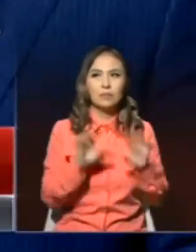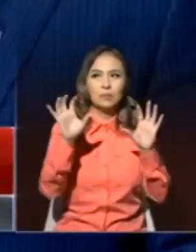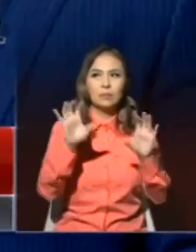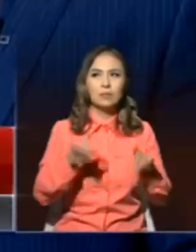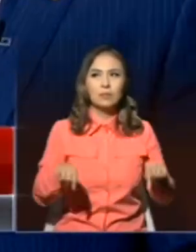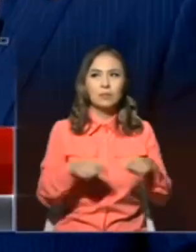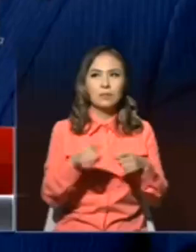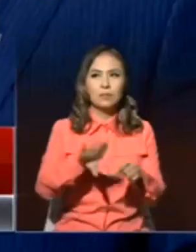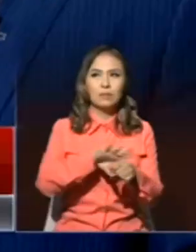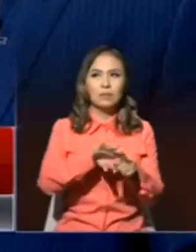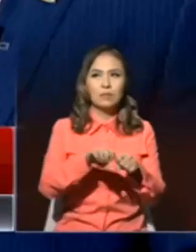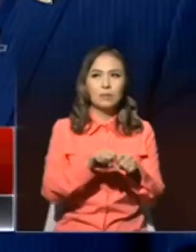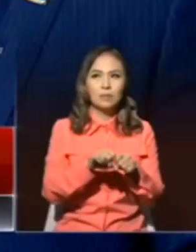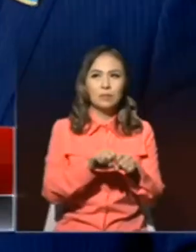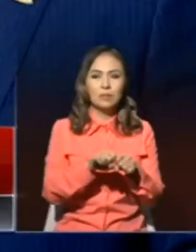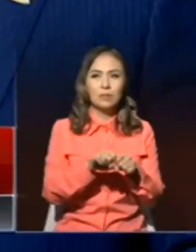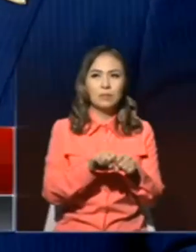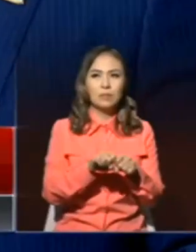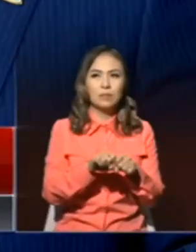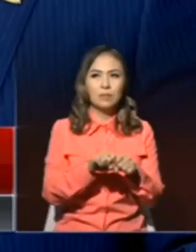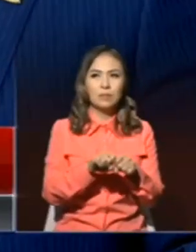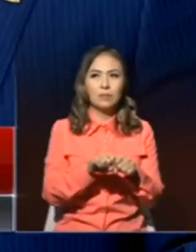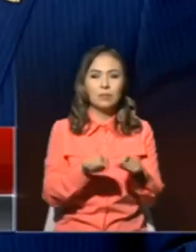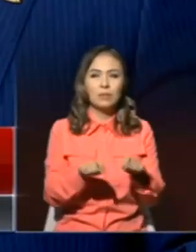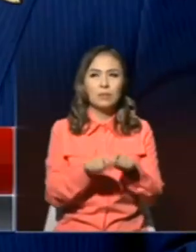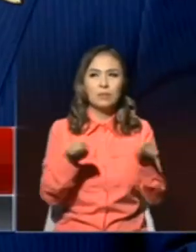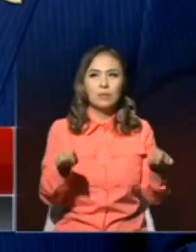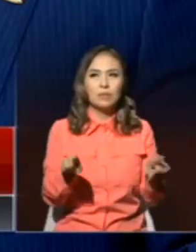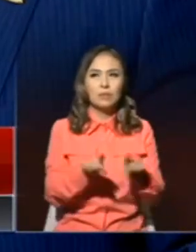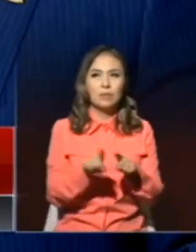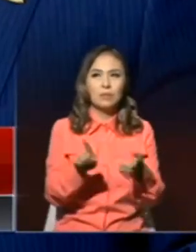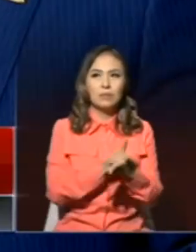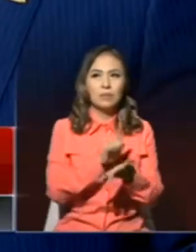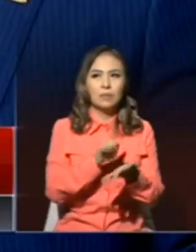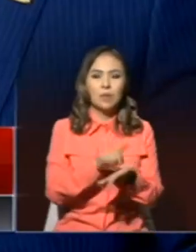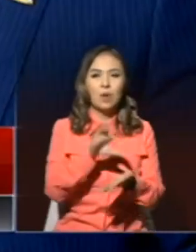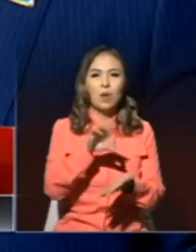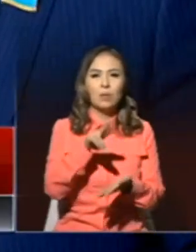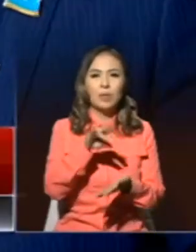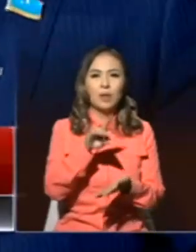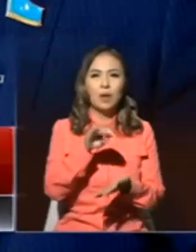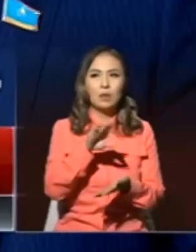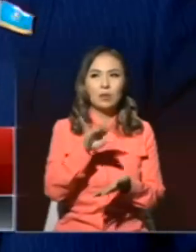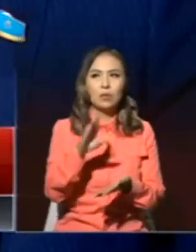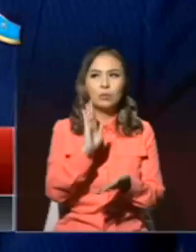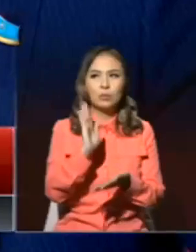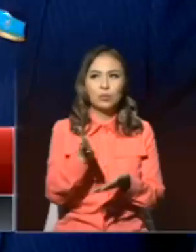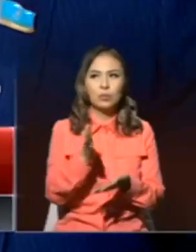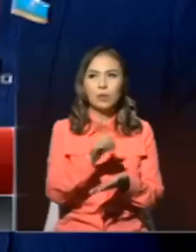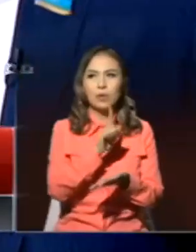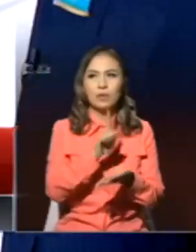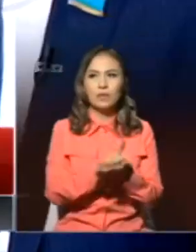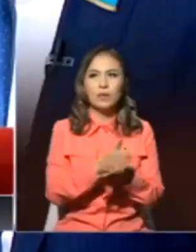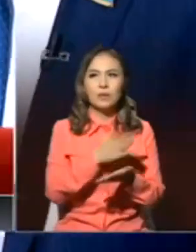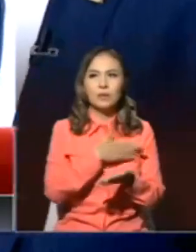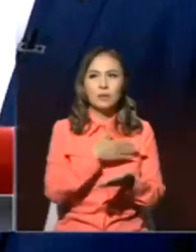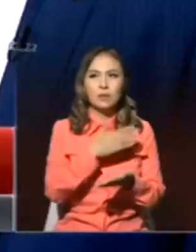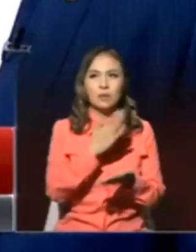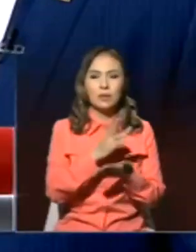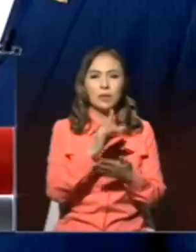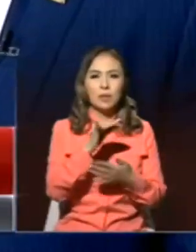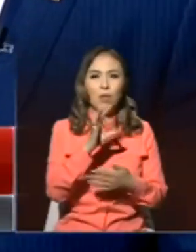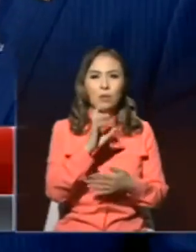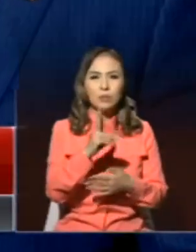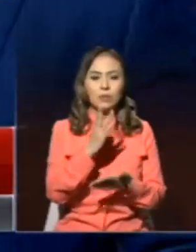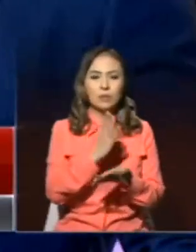оларды жойып лотерея киосктерін ашамыз. Ол жерде міндетті түрде оператор болады. Бізде қазірдің өзінде ондай лотерейный киосктер бар жұмыс